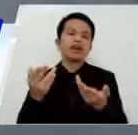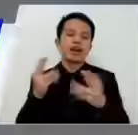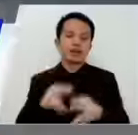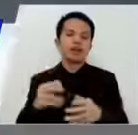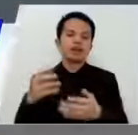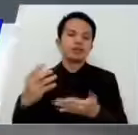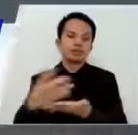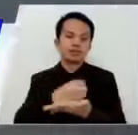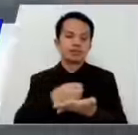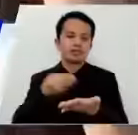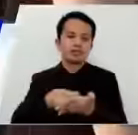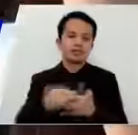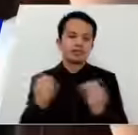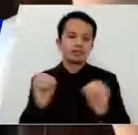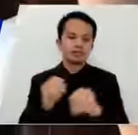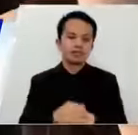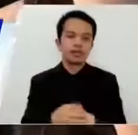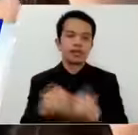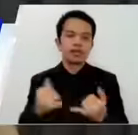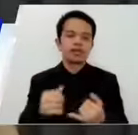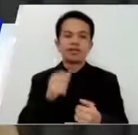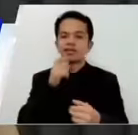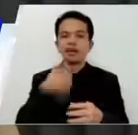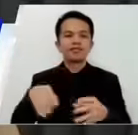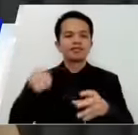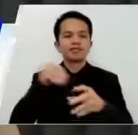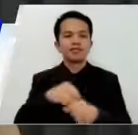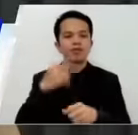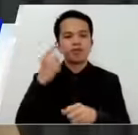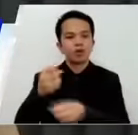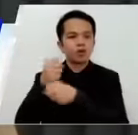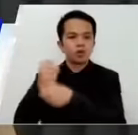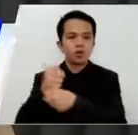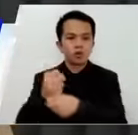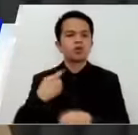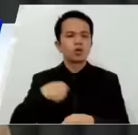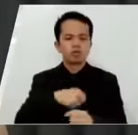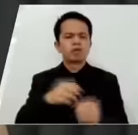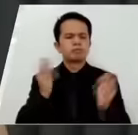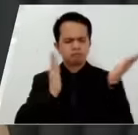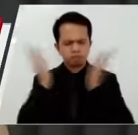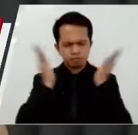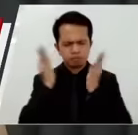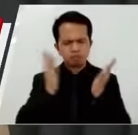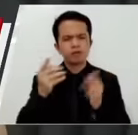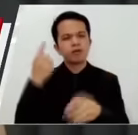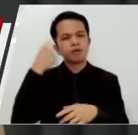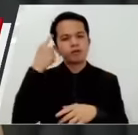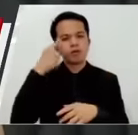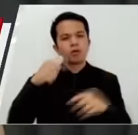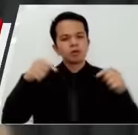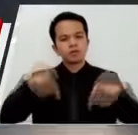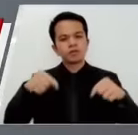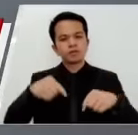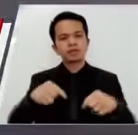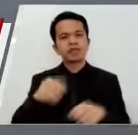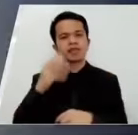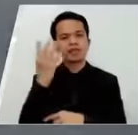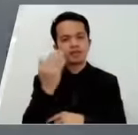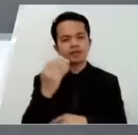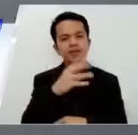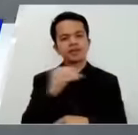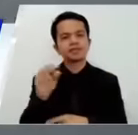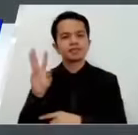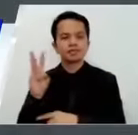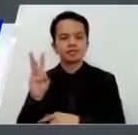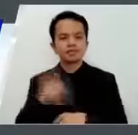jeepney group kasing di sasali sa Tigil Pasada. Handa po kami magserbisyo sa darating na 15-16. Sa